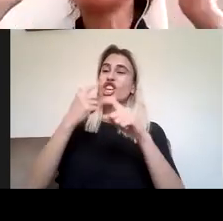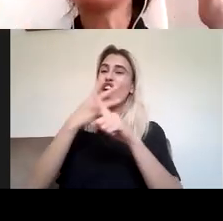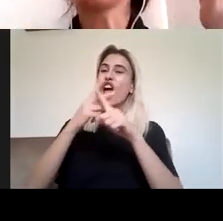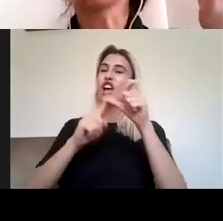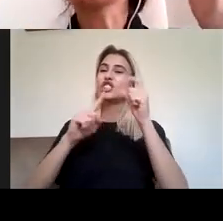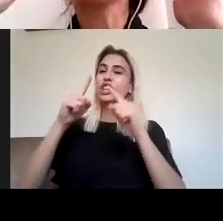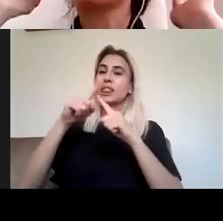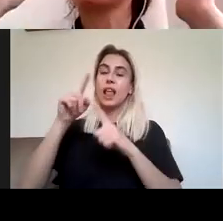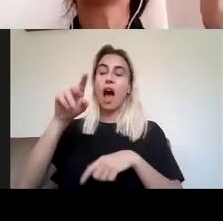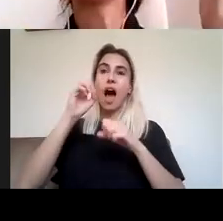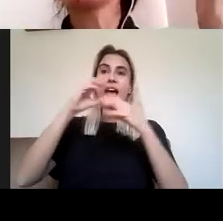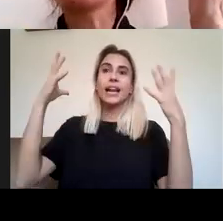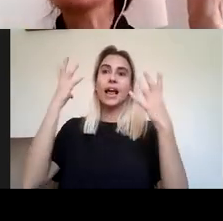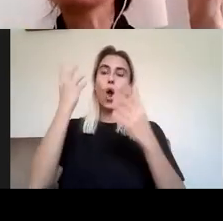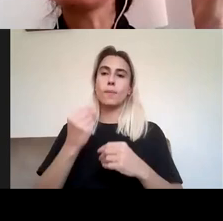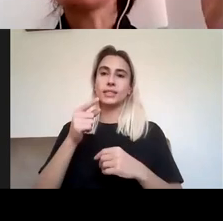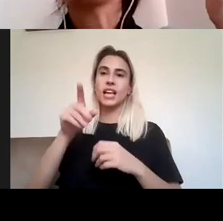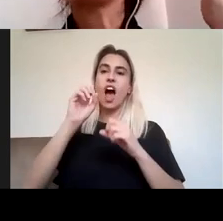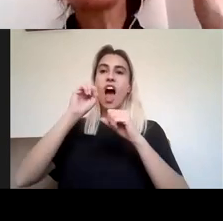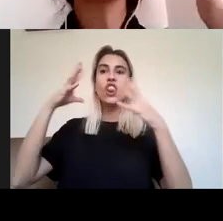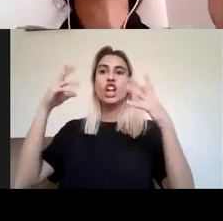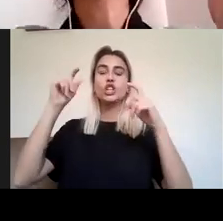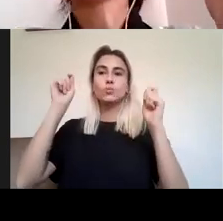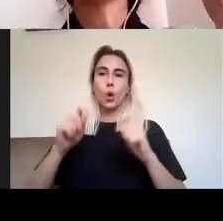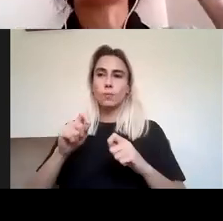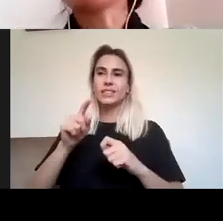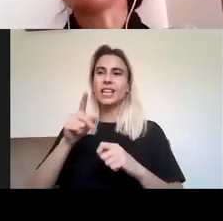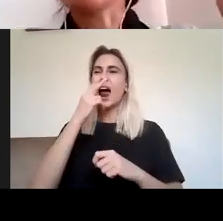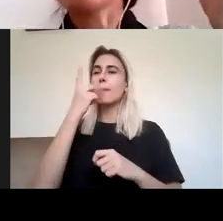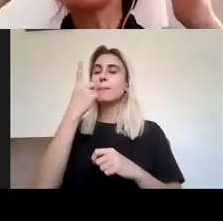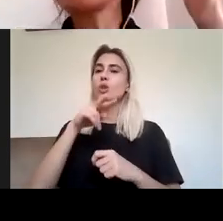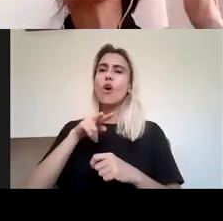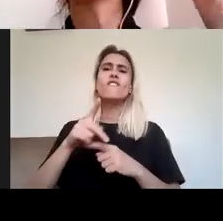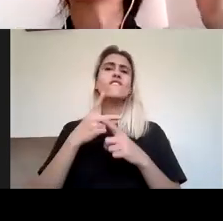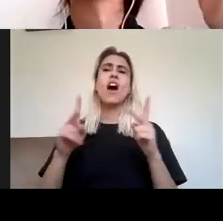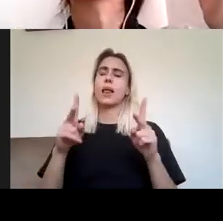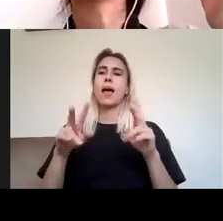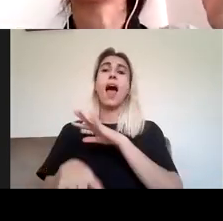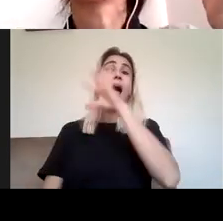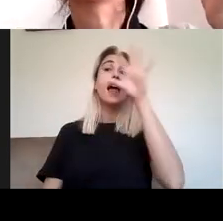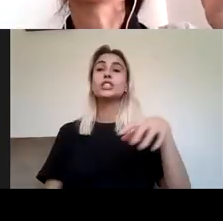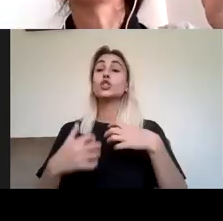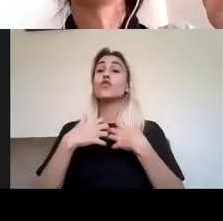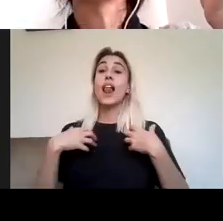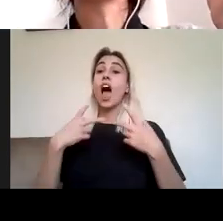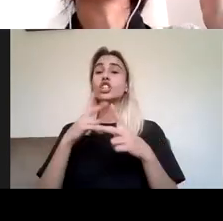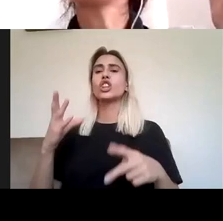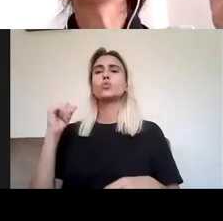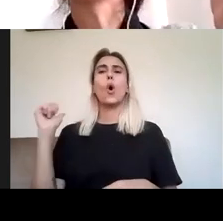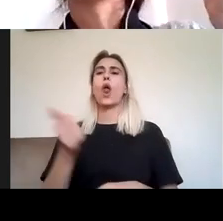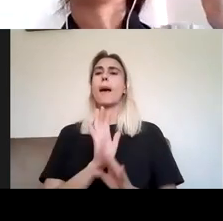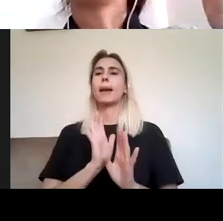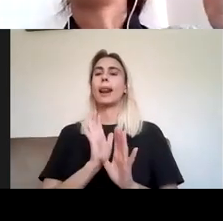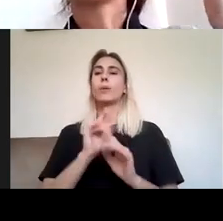nokta. Aydınlık olması, aydınlatılmış olması herhangi bir yolcu hiç fark etmez. Herkesin güvenliği açısından çok önemli. Çünkü